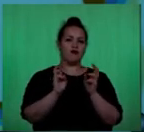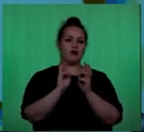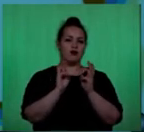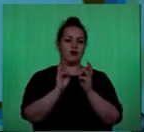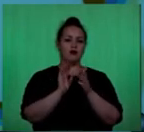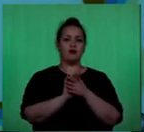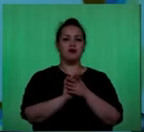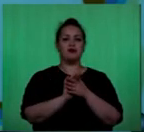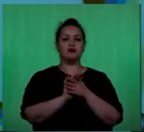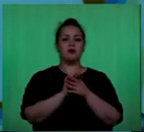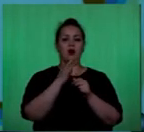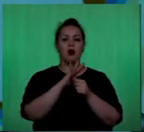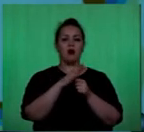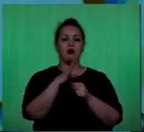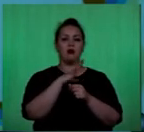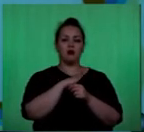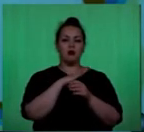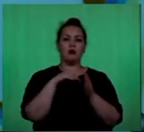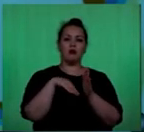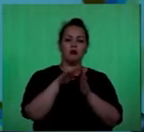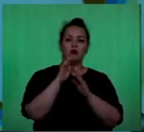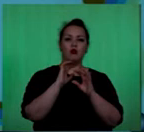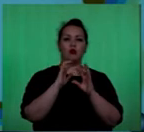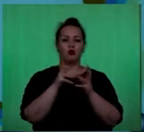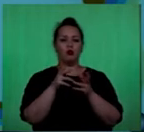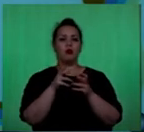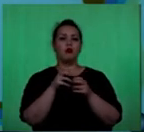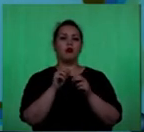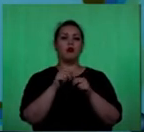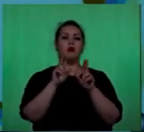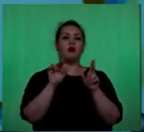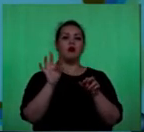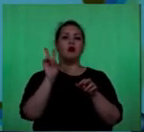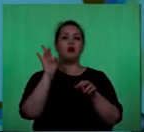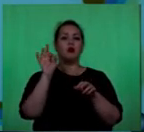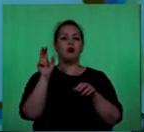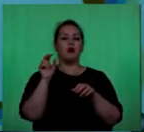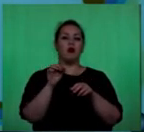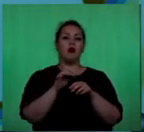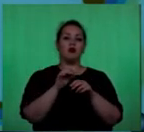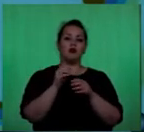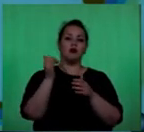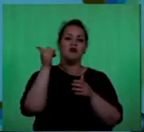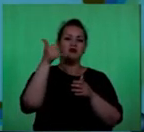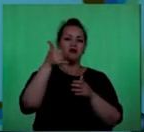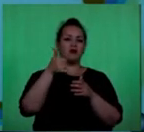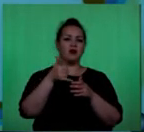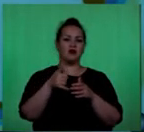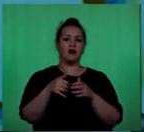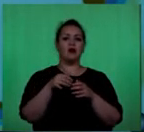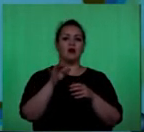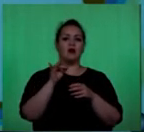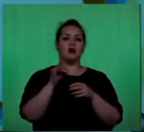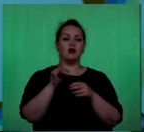карлос он и был лучше в мире специалистом по паровым машинам на денатурат он наливал весьма неуклюже и даже